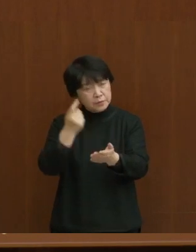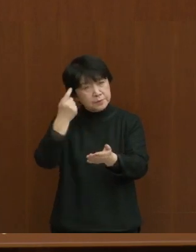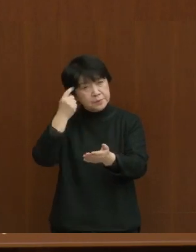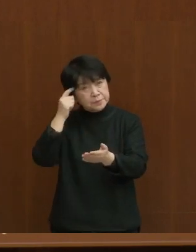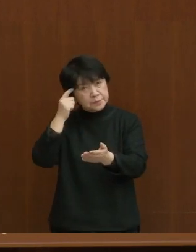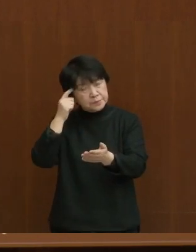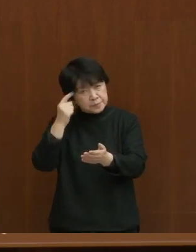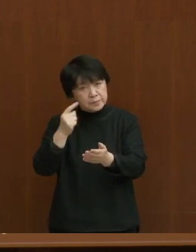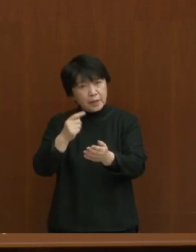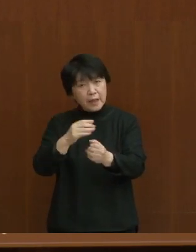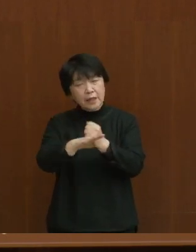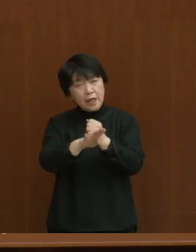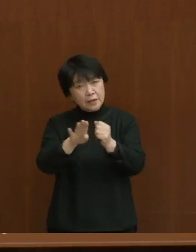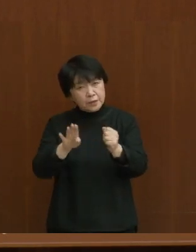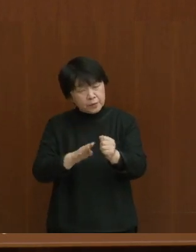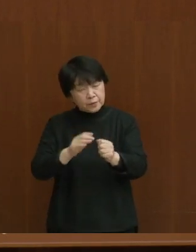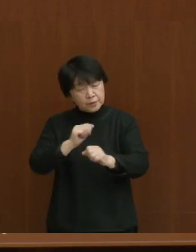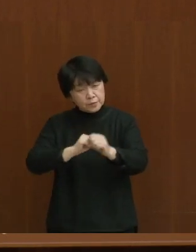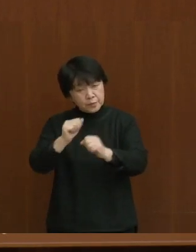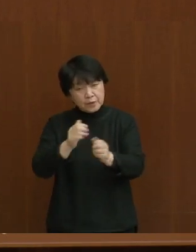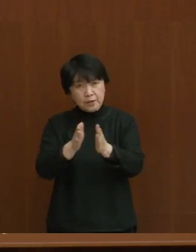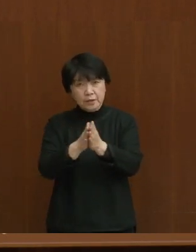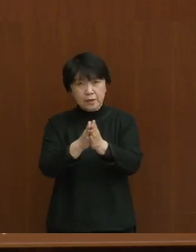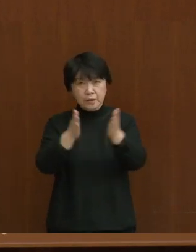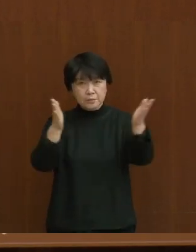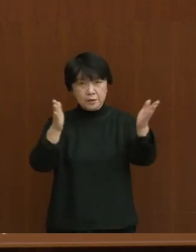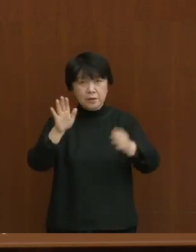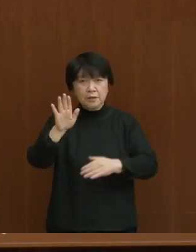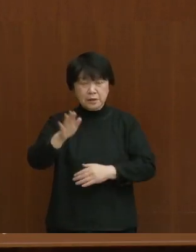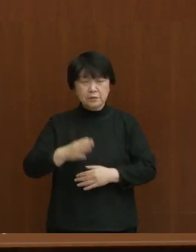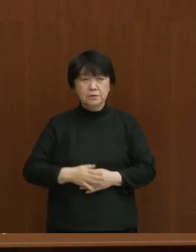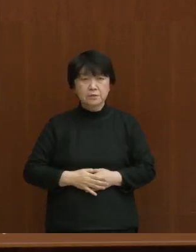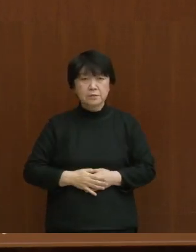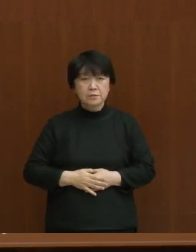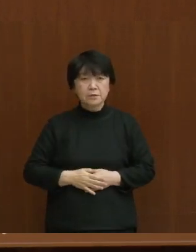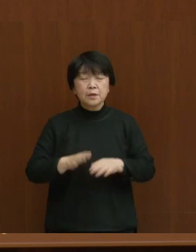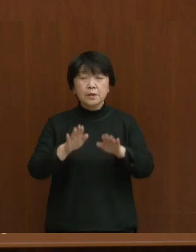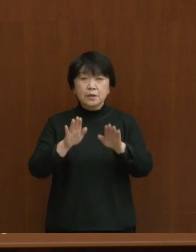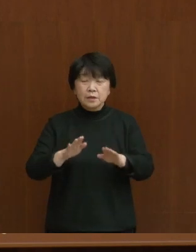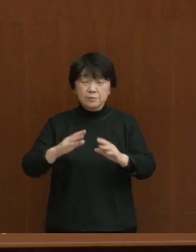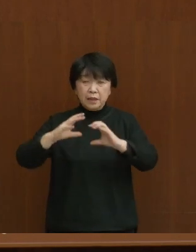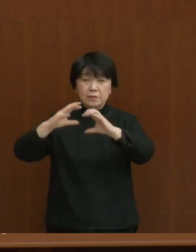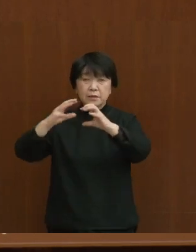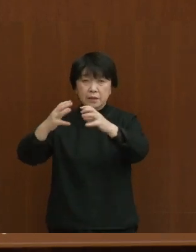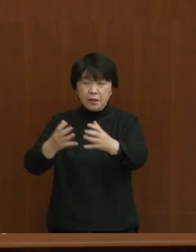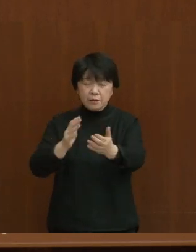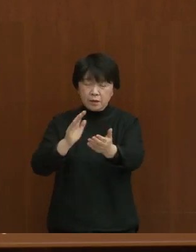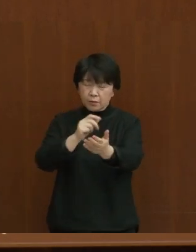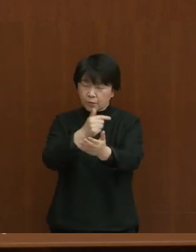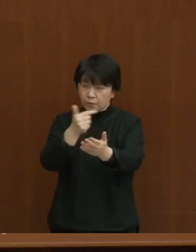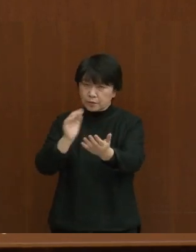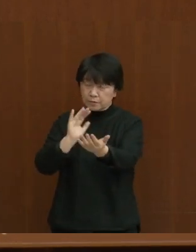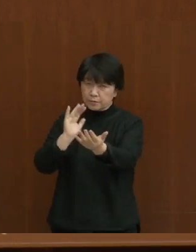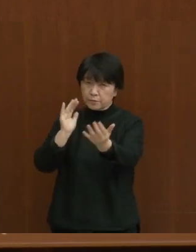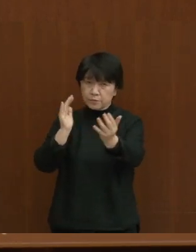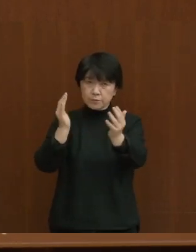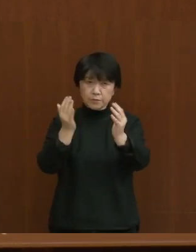けて本格的に動き出しました。今世界は大きく変わろうとしています